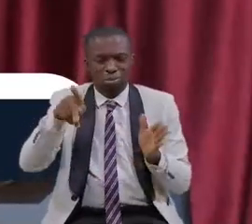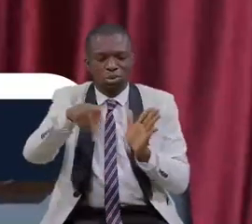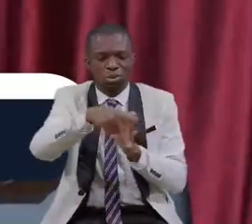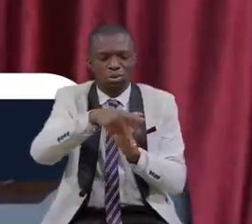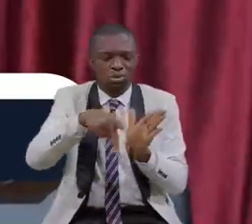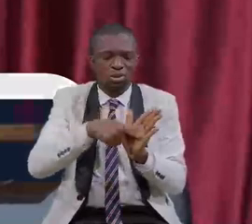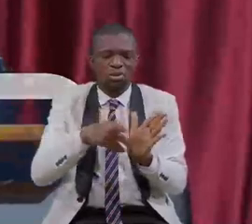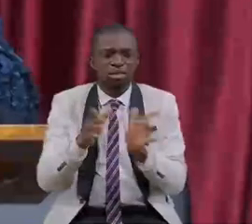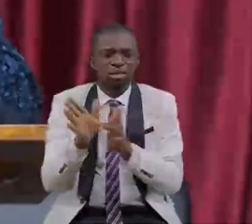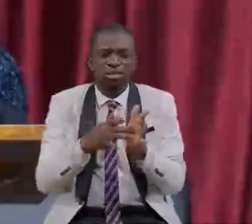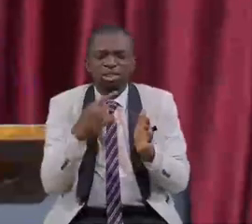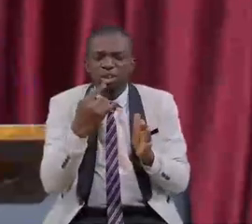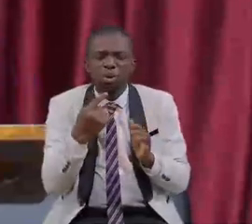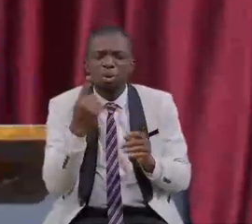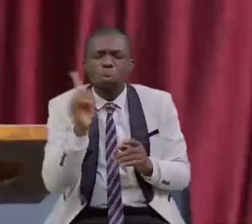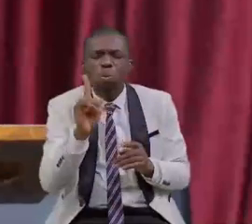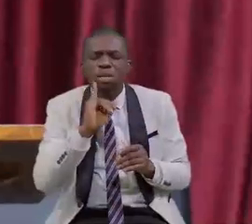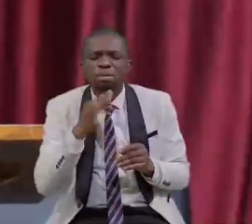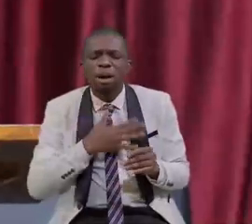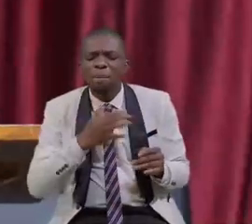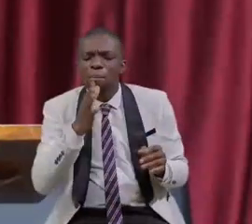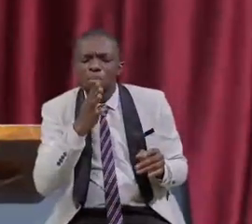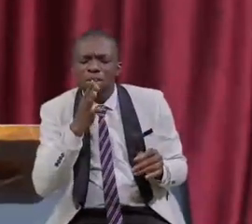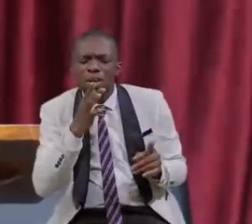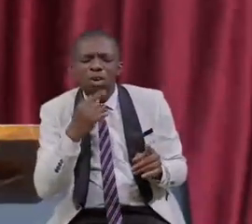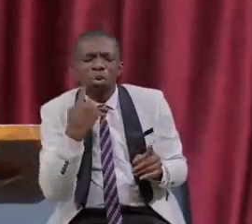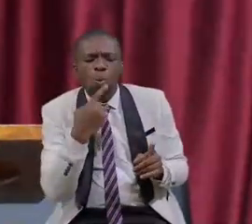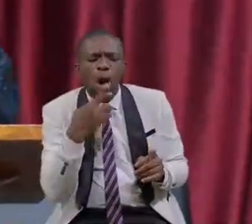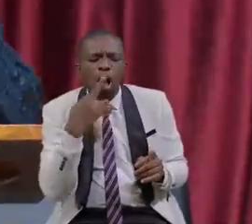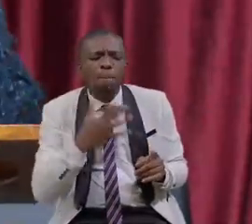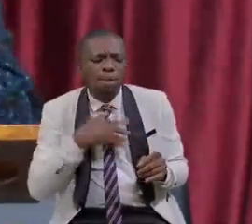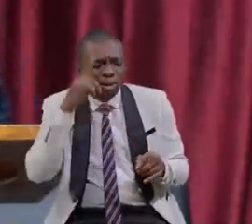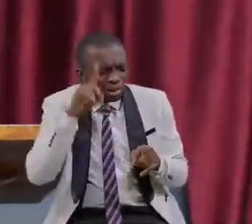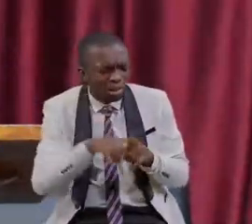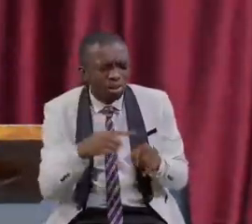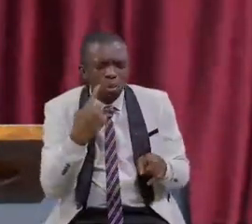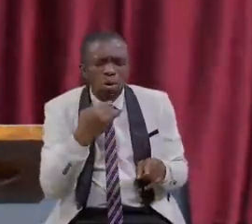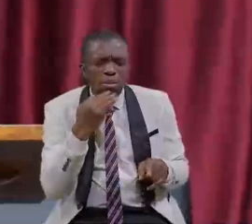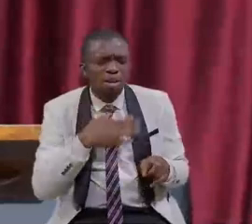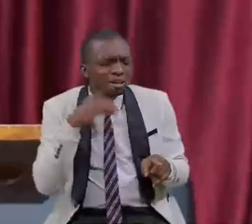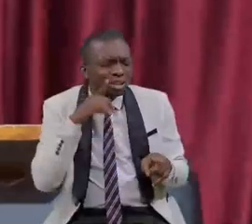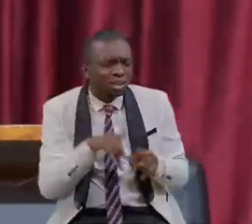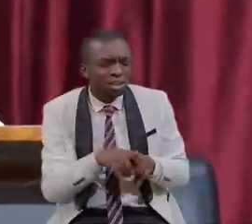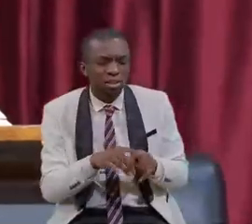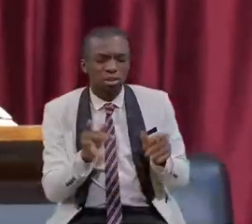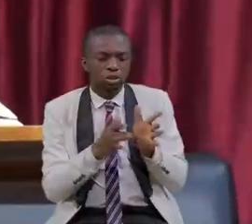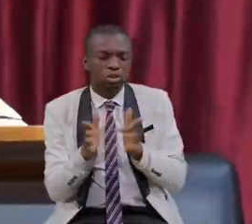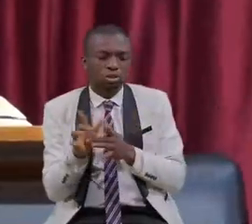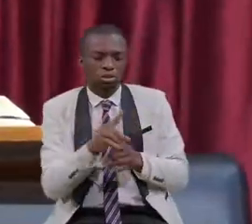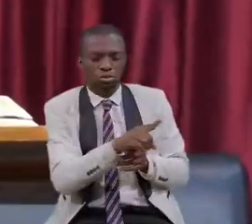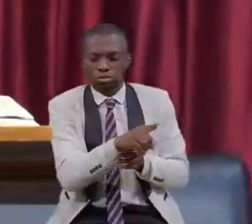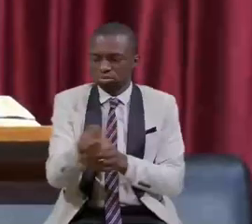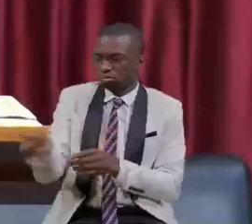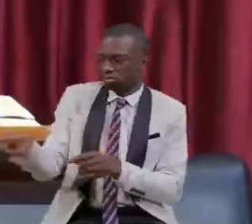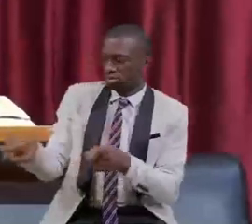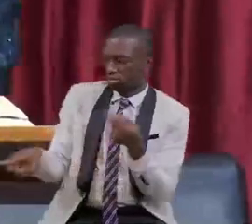frères? Et puis il a joité ses disciples. Il a joité ceux qui sont nés de nouveau.